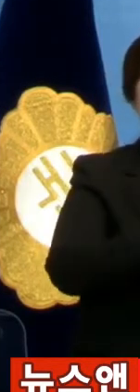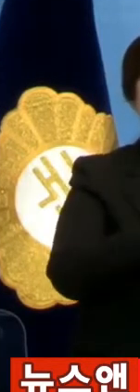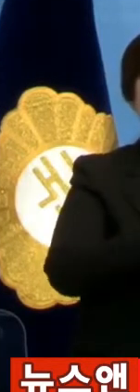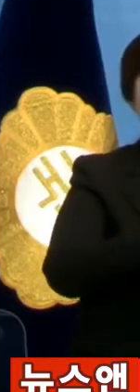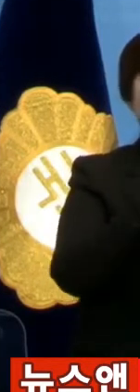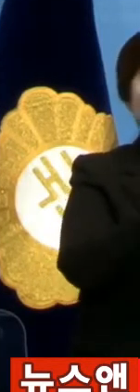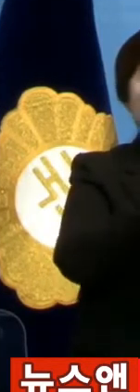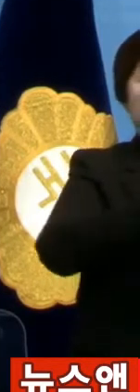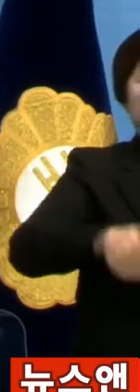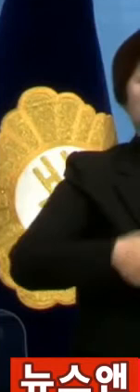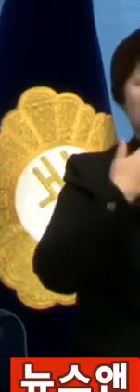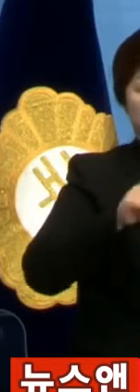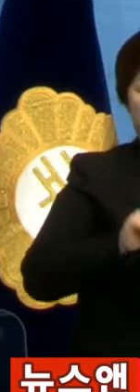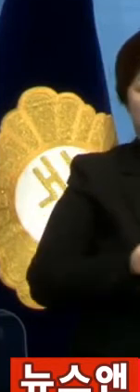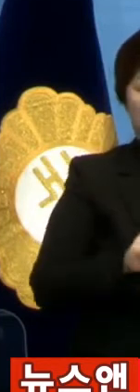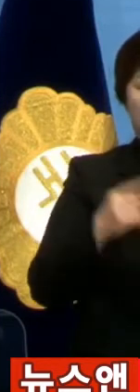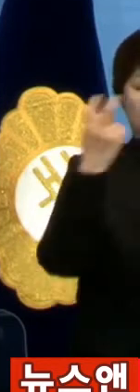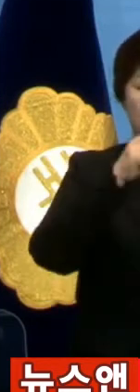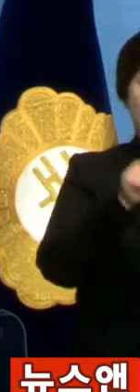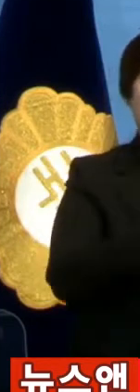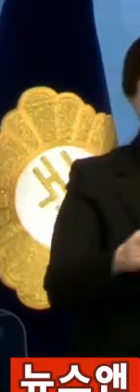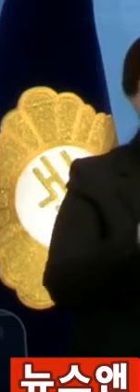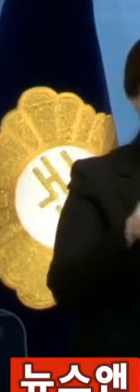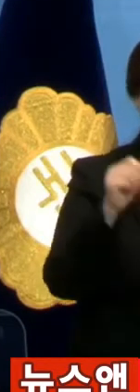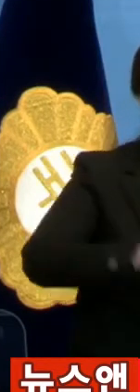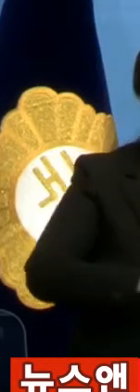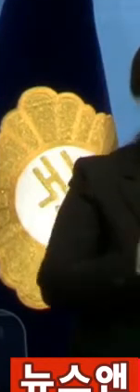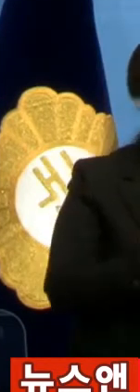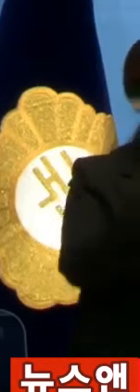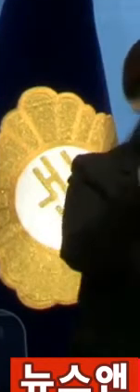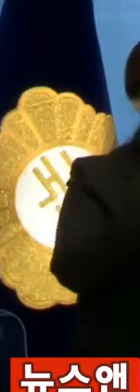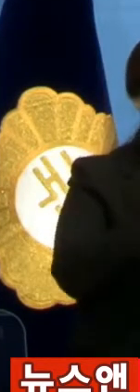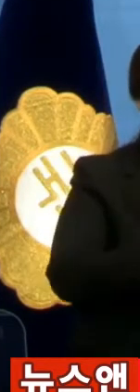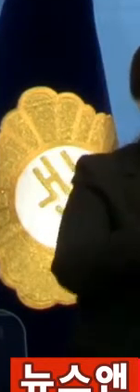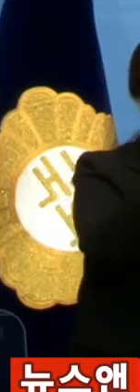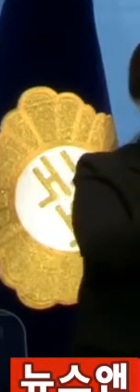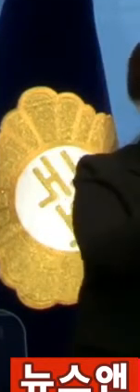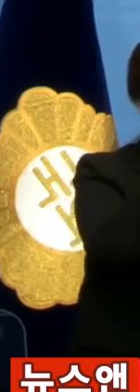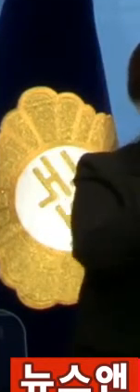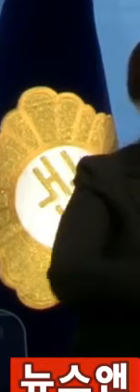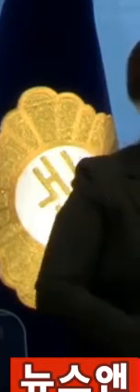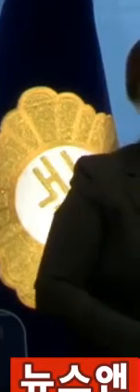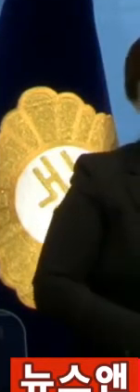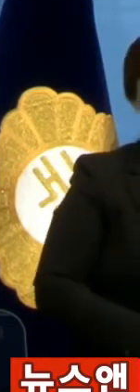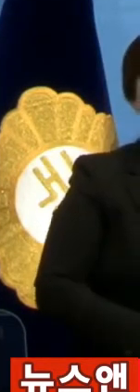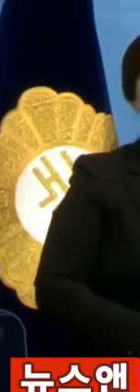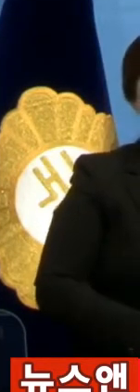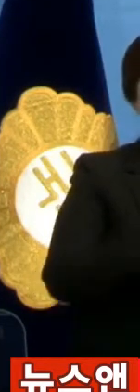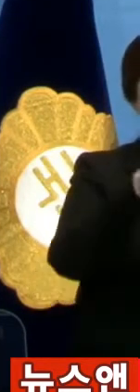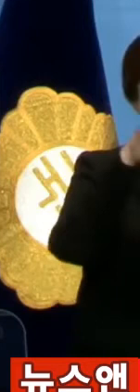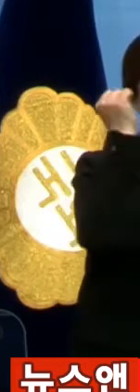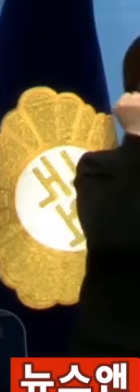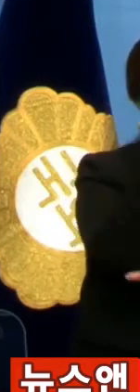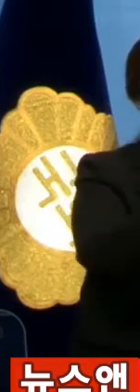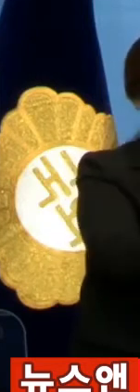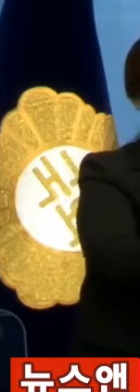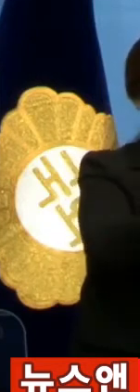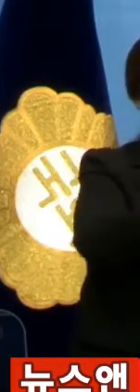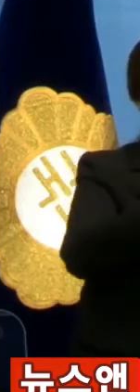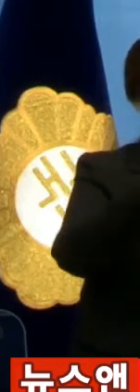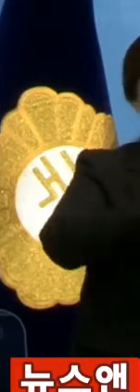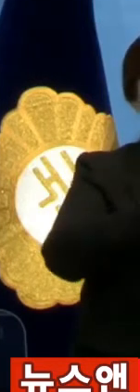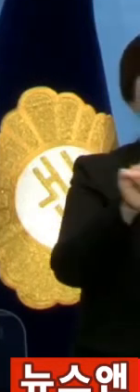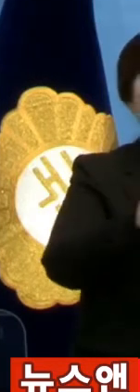측근 수사에 부당하게 권리를 행사했다는 권한 남용이 적시되어 있습니다. 수구정당과 기득권 카르텔은 오로지